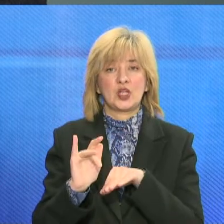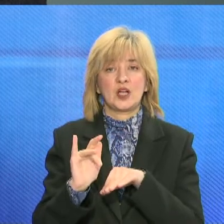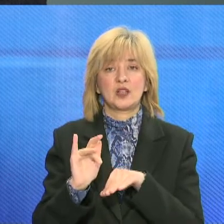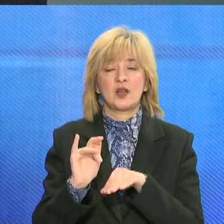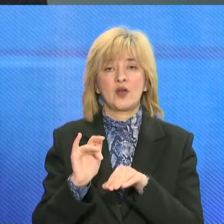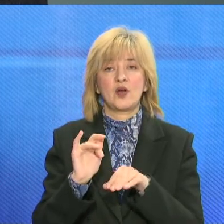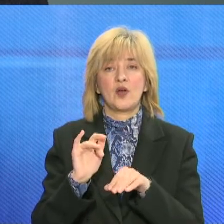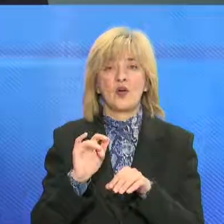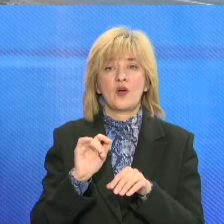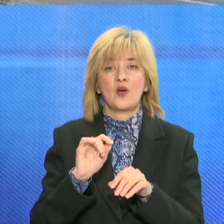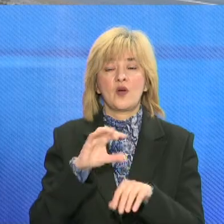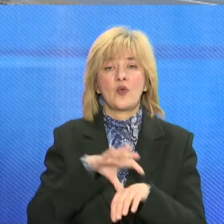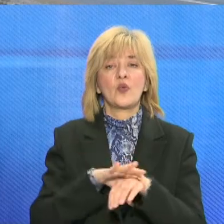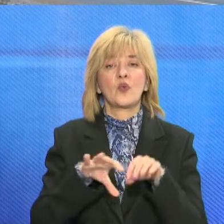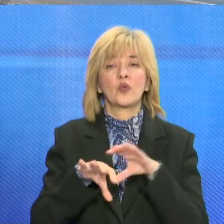уничтожались узники гетто.